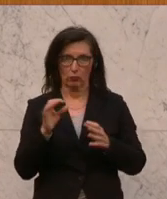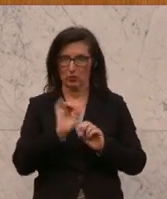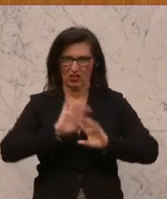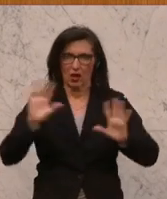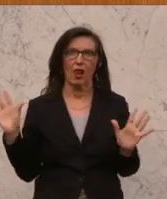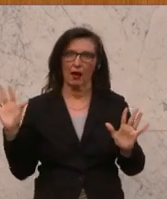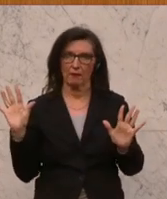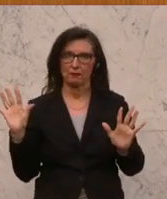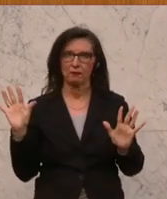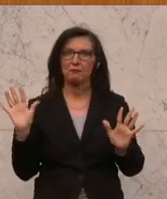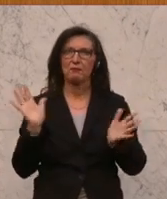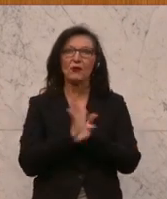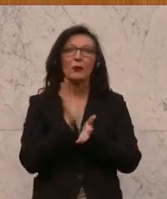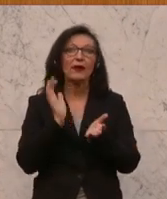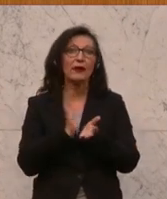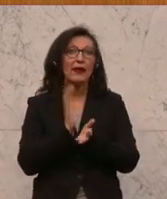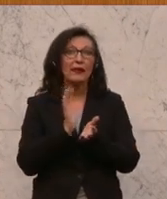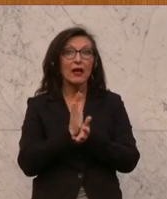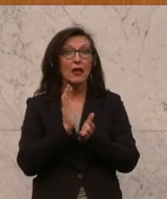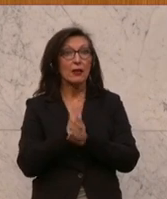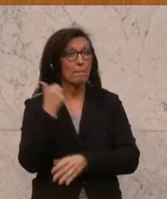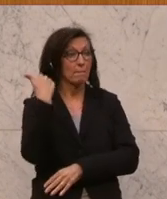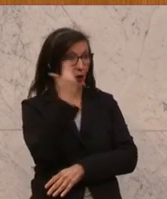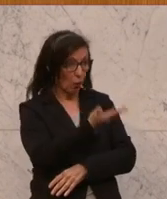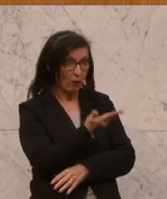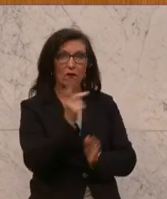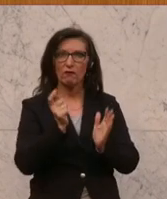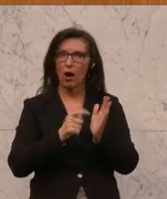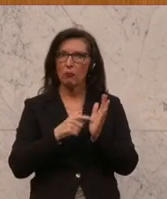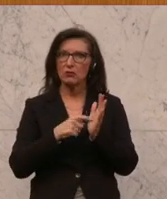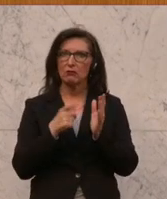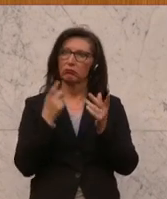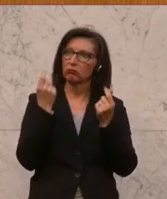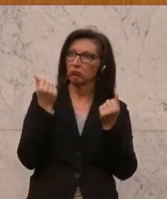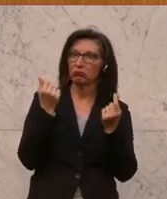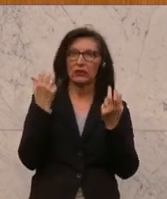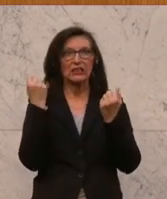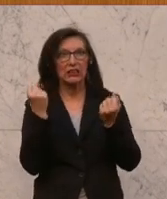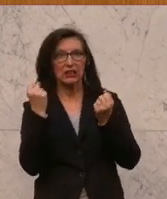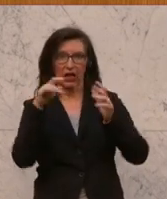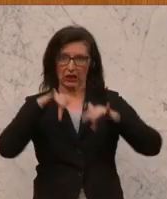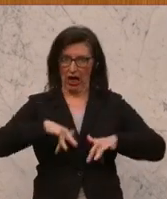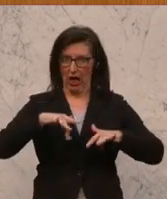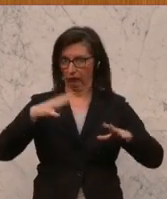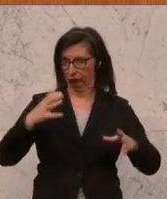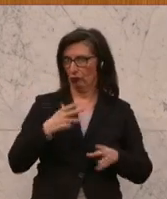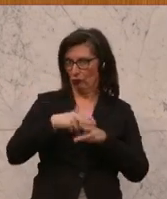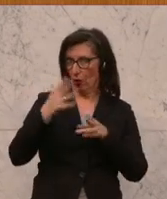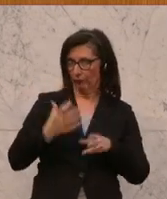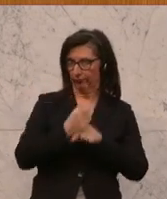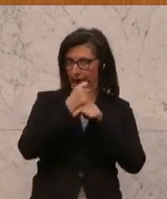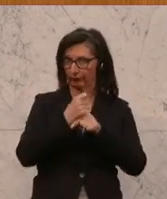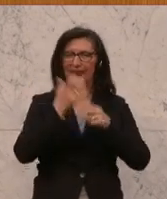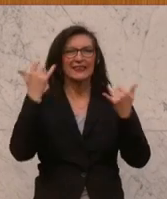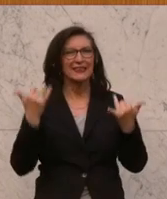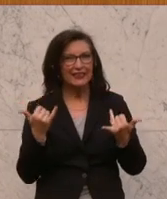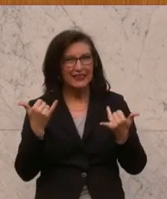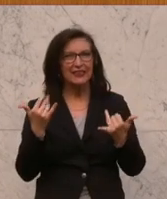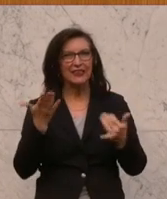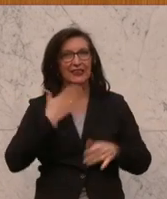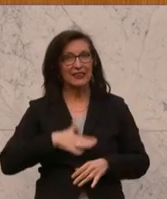und die Kredite sind dann zu vergeben, wenn auch die finanziellen Sicherheiten gegeben sind. Lassen Sie mich von dieser Stelle auch